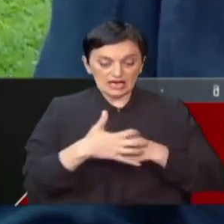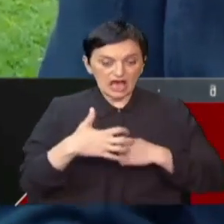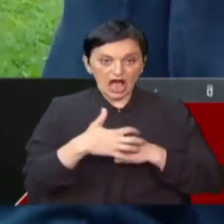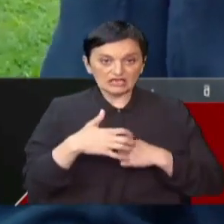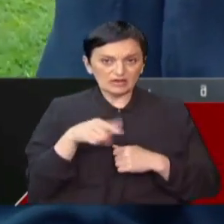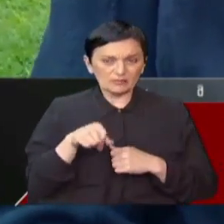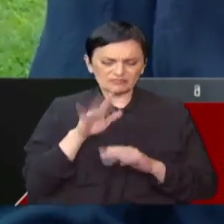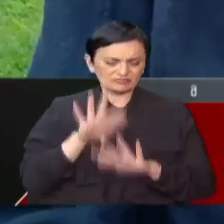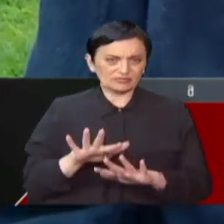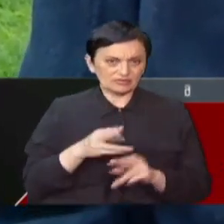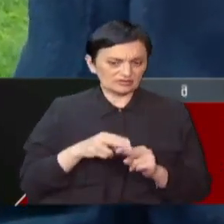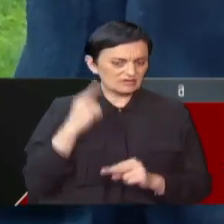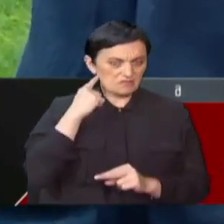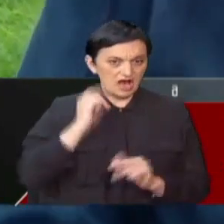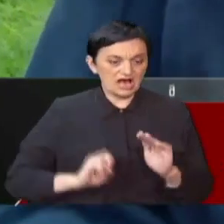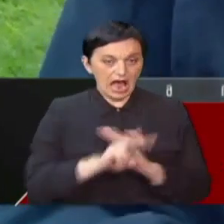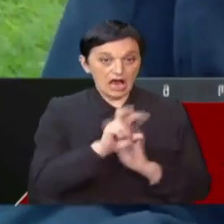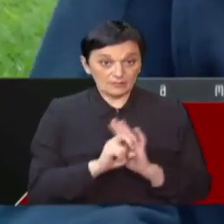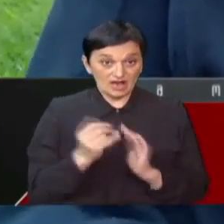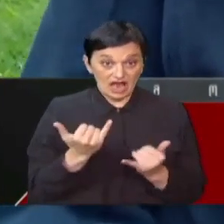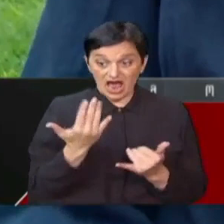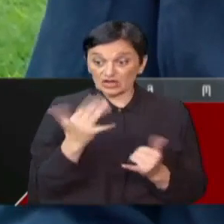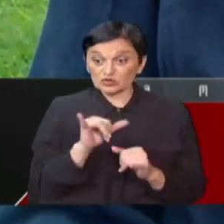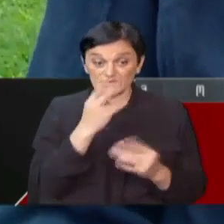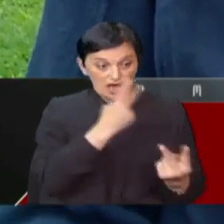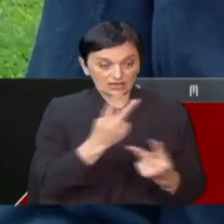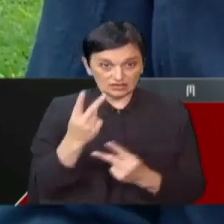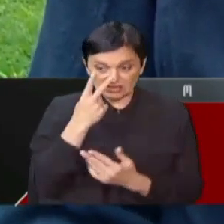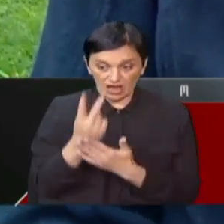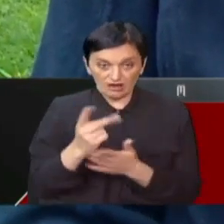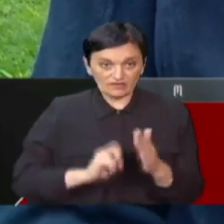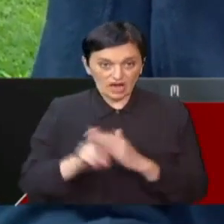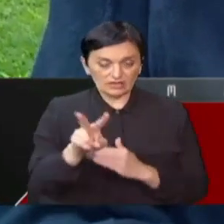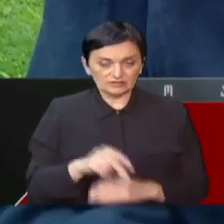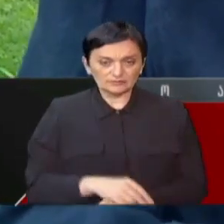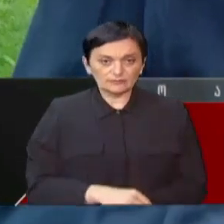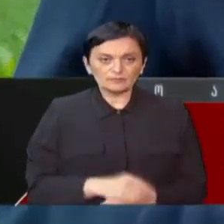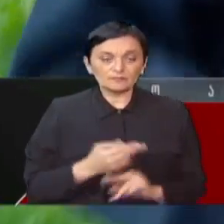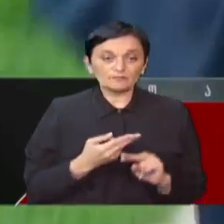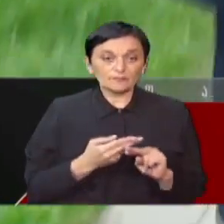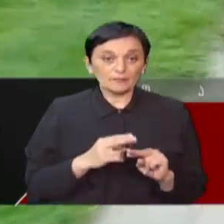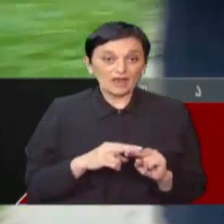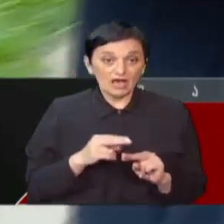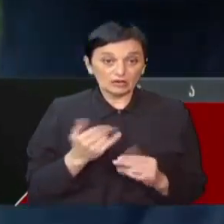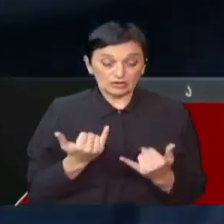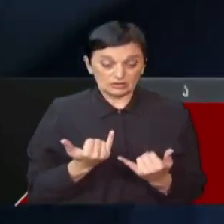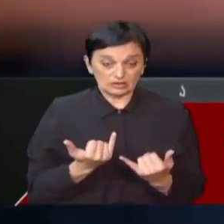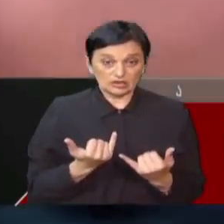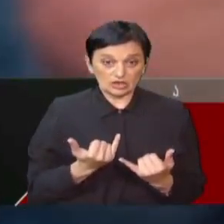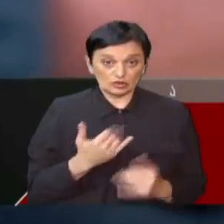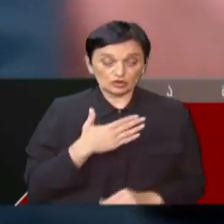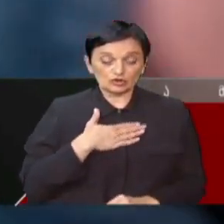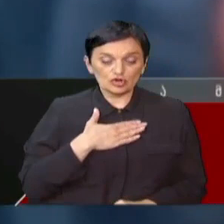ვერ იტანენ და გარბიან. გარბიან, აი ხარო ეგ სადაც დანახავდი, გაიქცეო და მაშინვე. ესა ემწუჩი